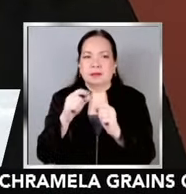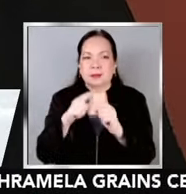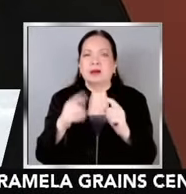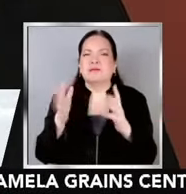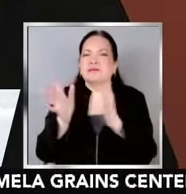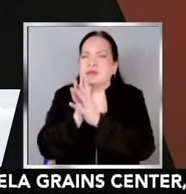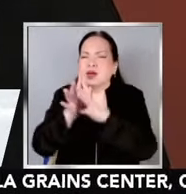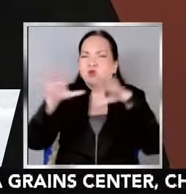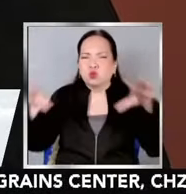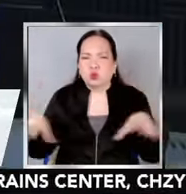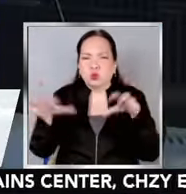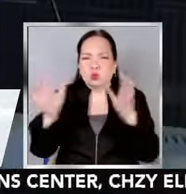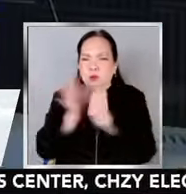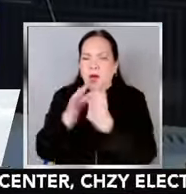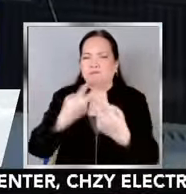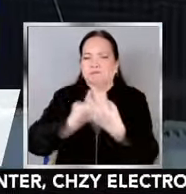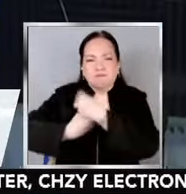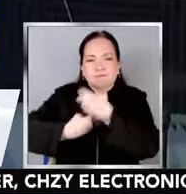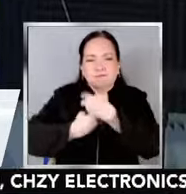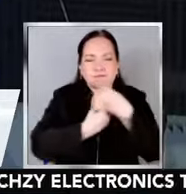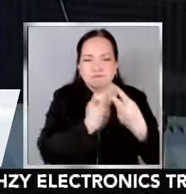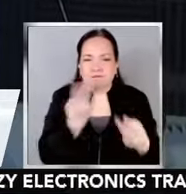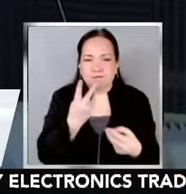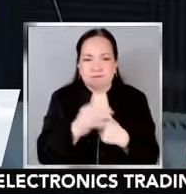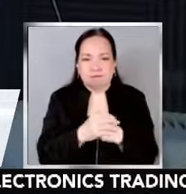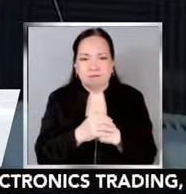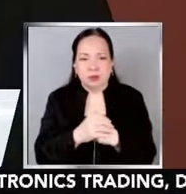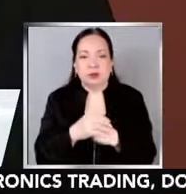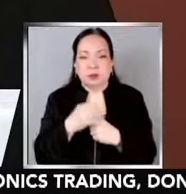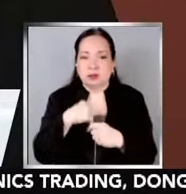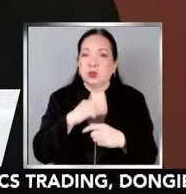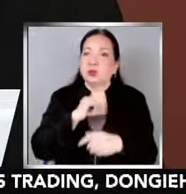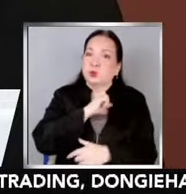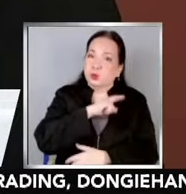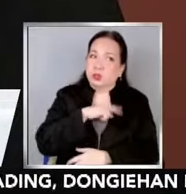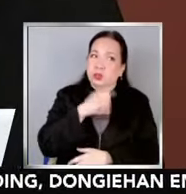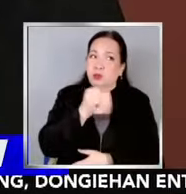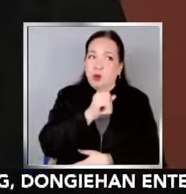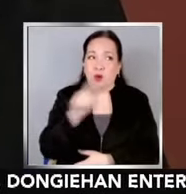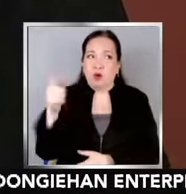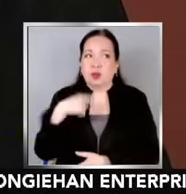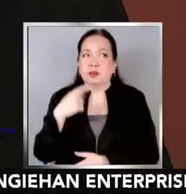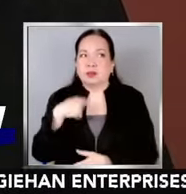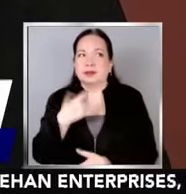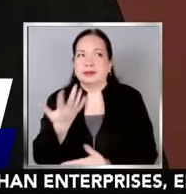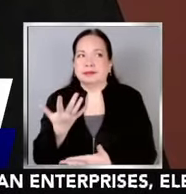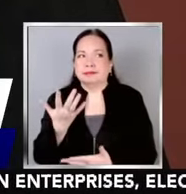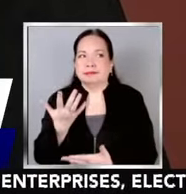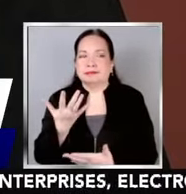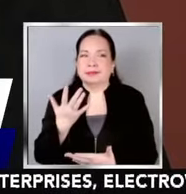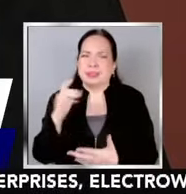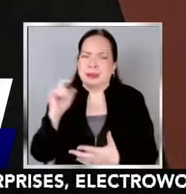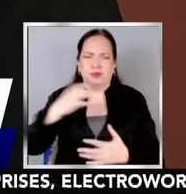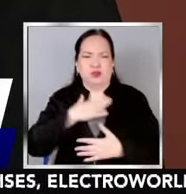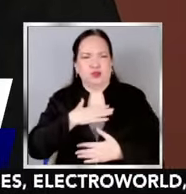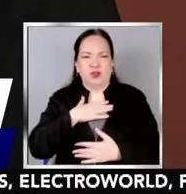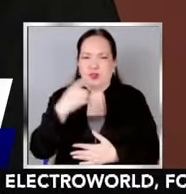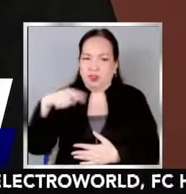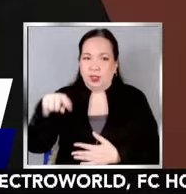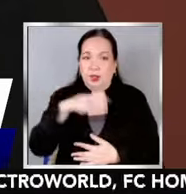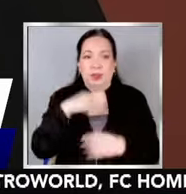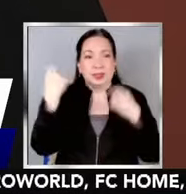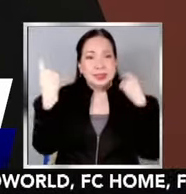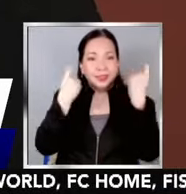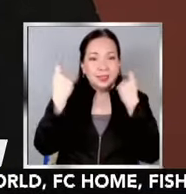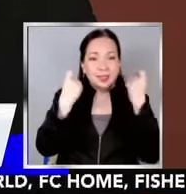din sa show. We appreciate everyone. I guess we all deserve to have fun at i-celebrate yung success